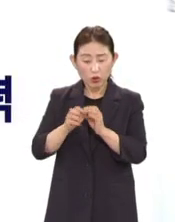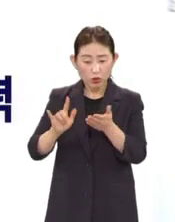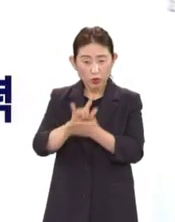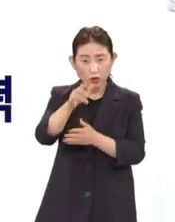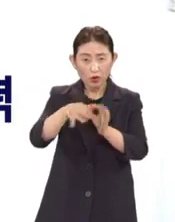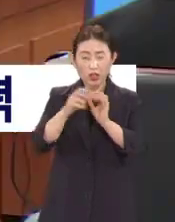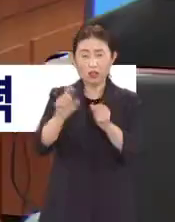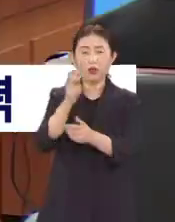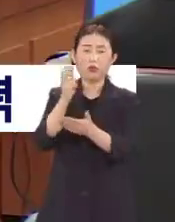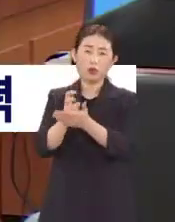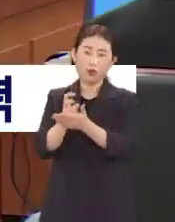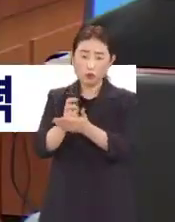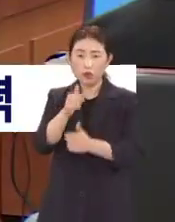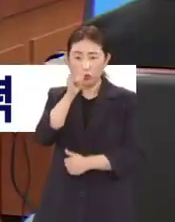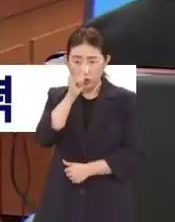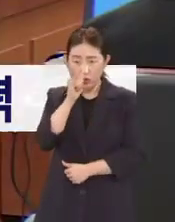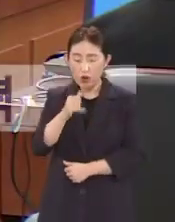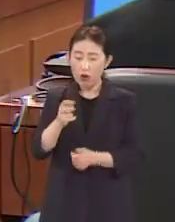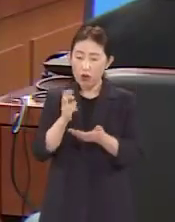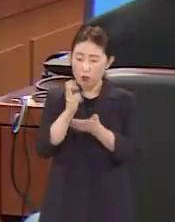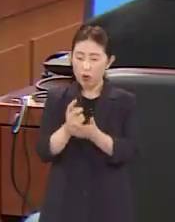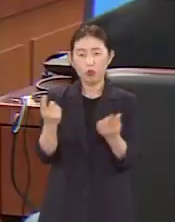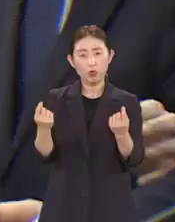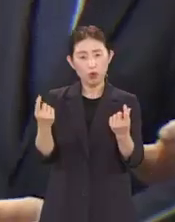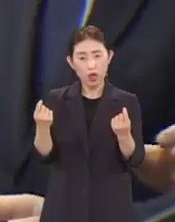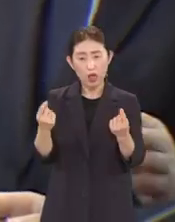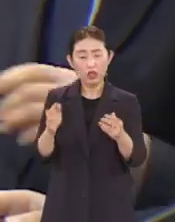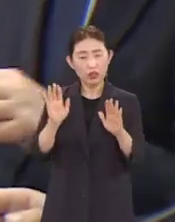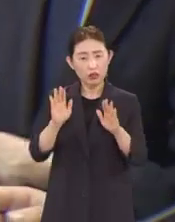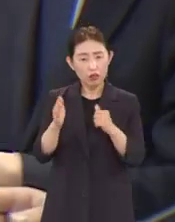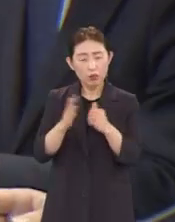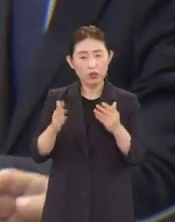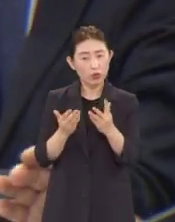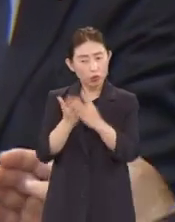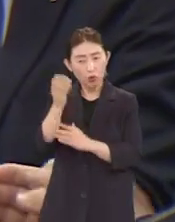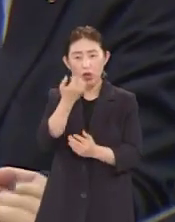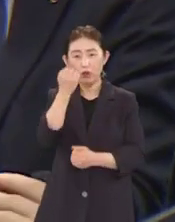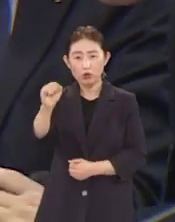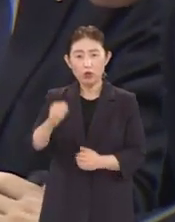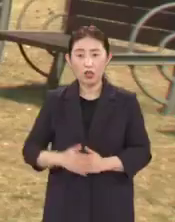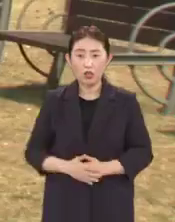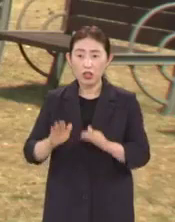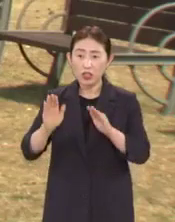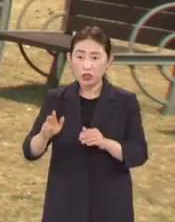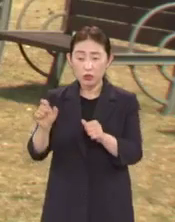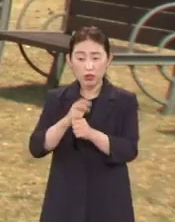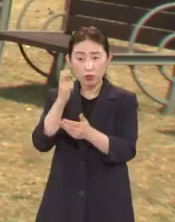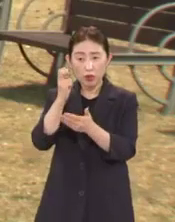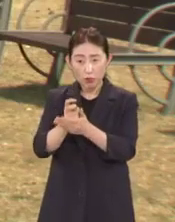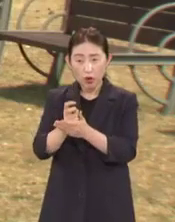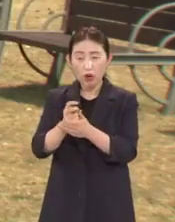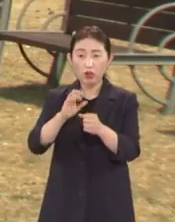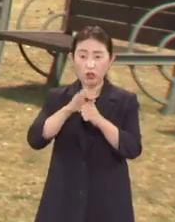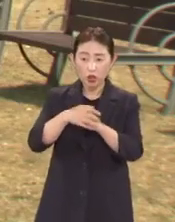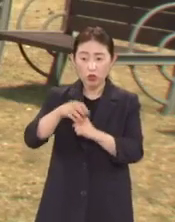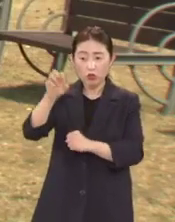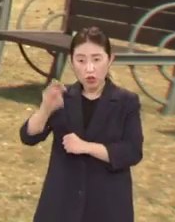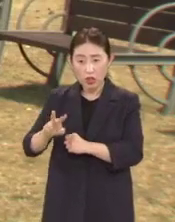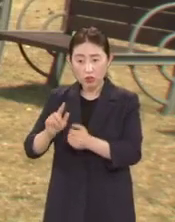상임위가 예정됐는데 쌍둥이 법안으로 평가받고 있어서 통과가 유력합니다 일사천리로 진행되는 대구경북과